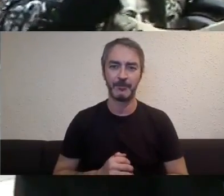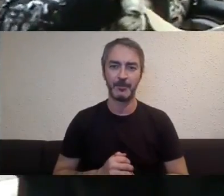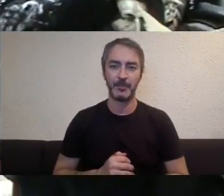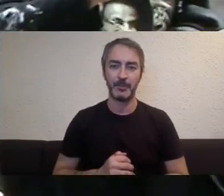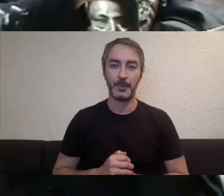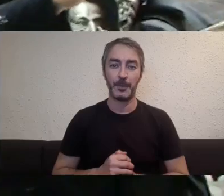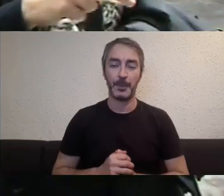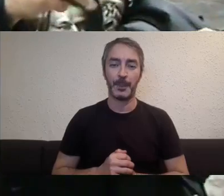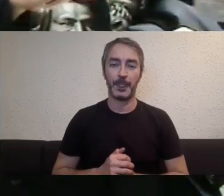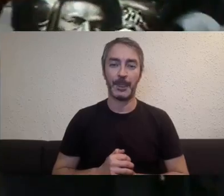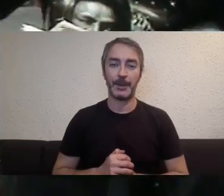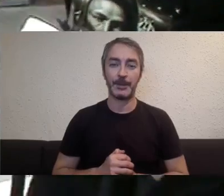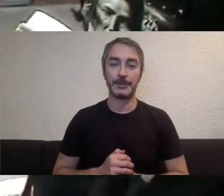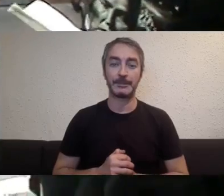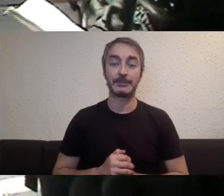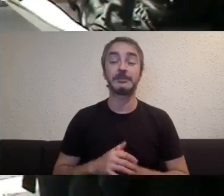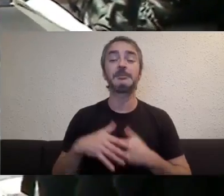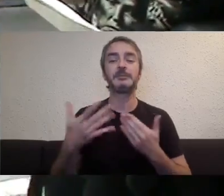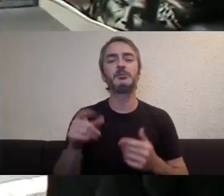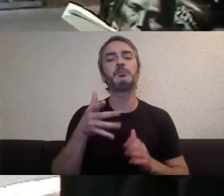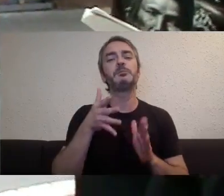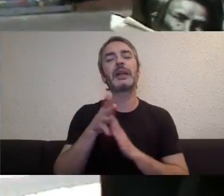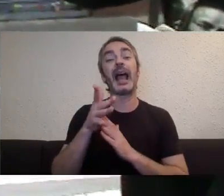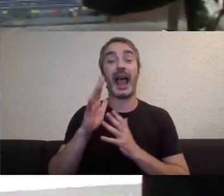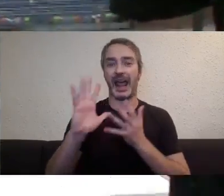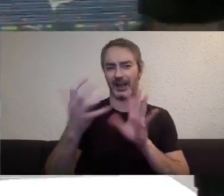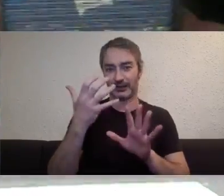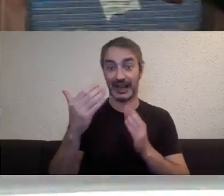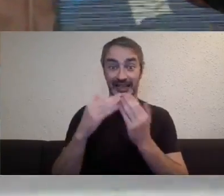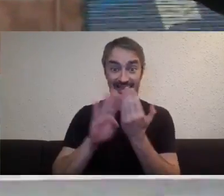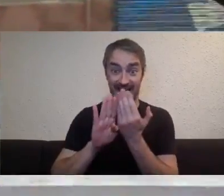Llavors, a tall anecdòtic, la casa del davant,